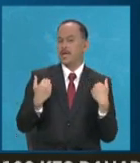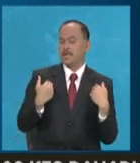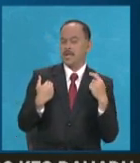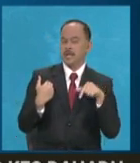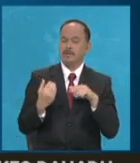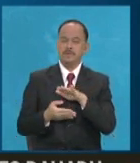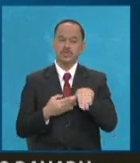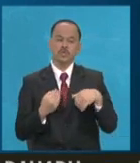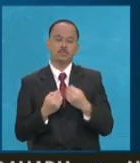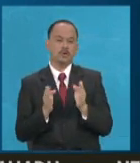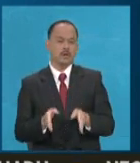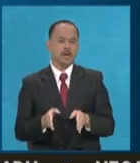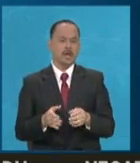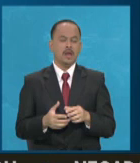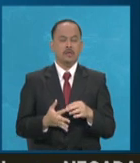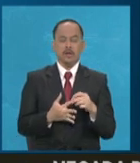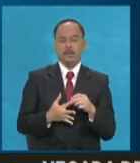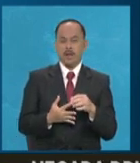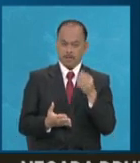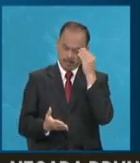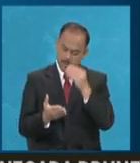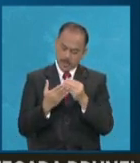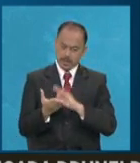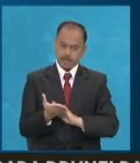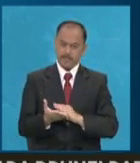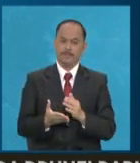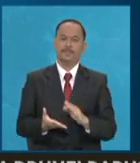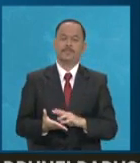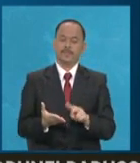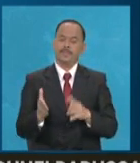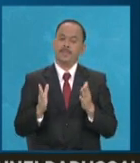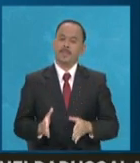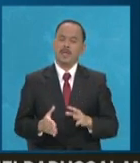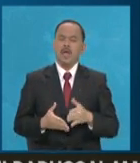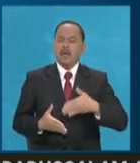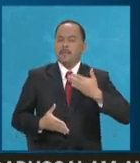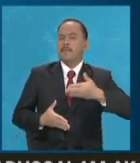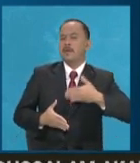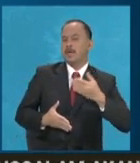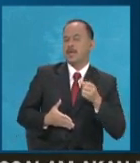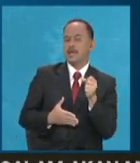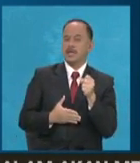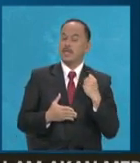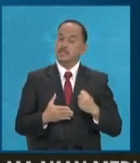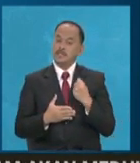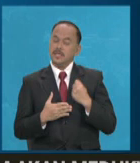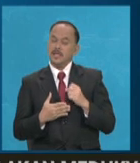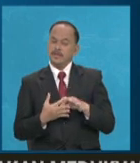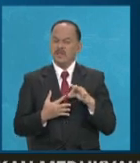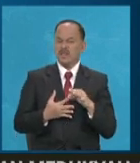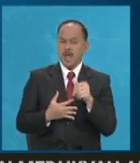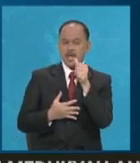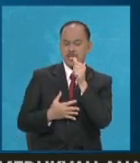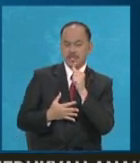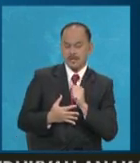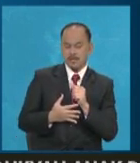diri pelajar manakala penal ketiga membincangkan mengenai kebahagiaan dengan sifat-sifat terpuji yaitu sabar